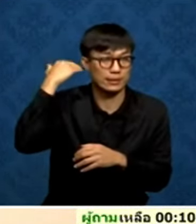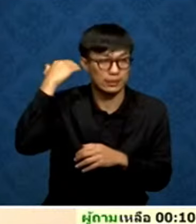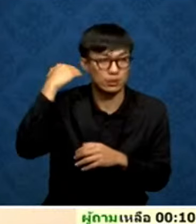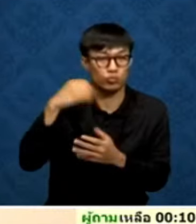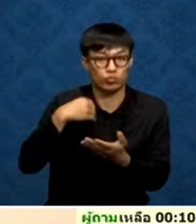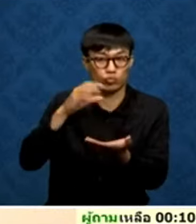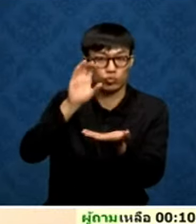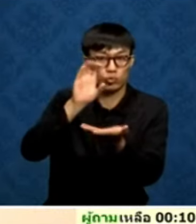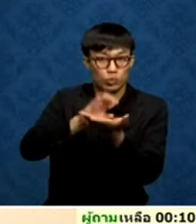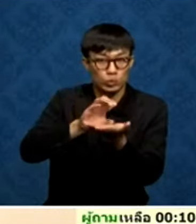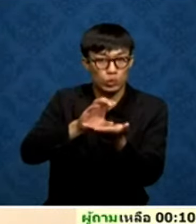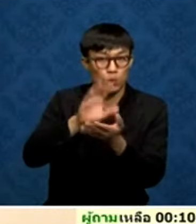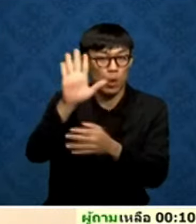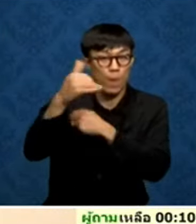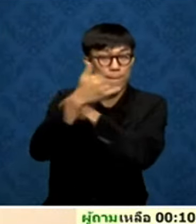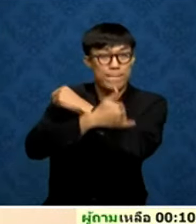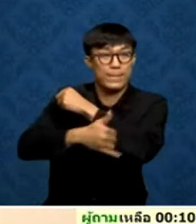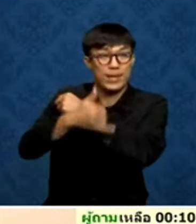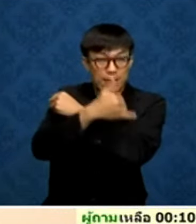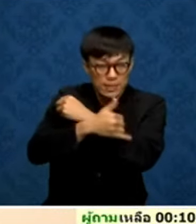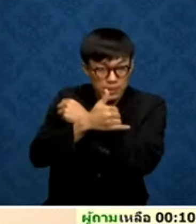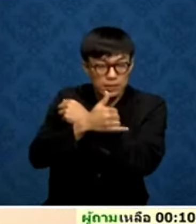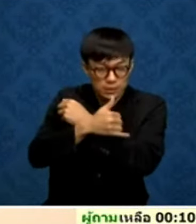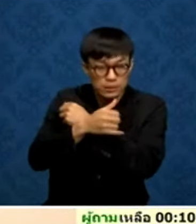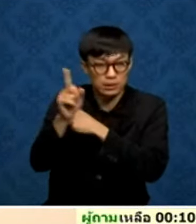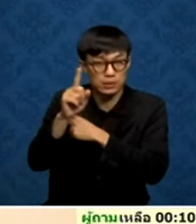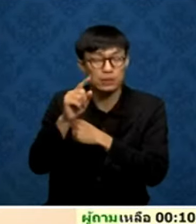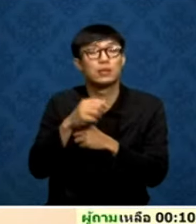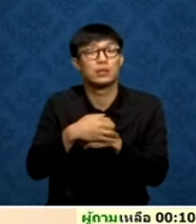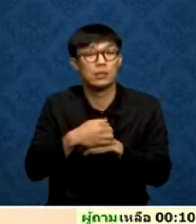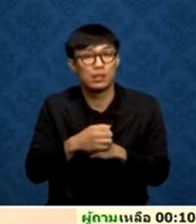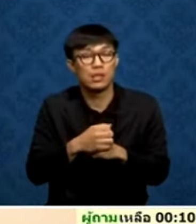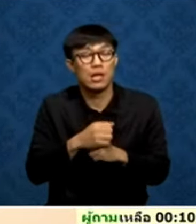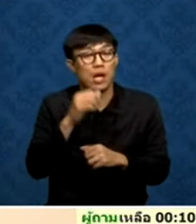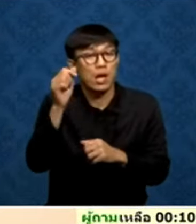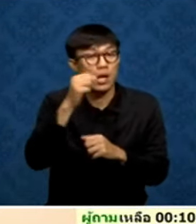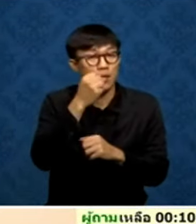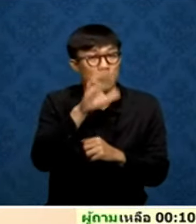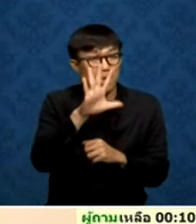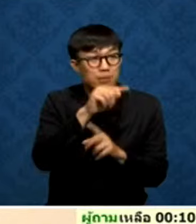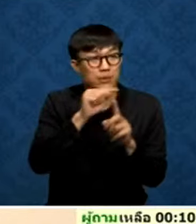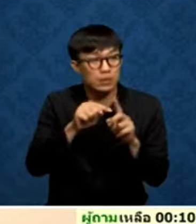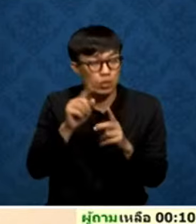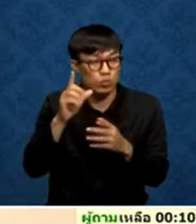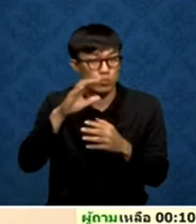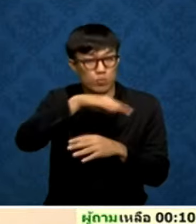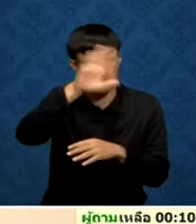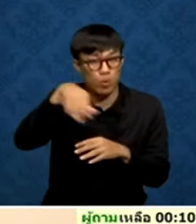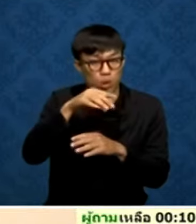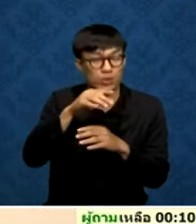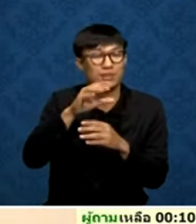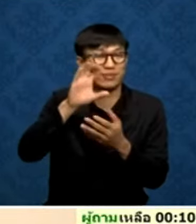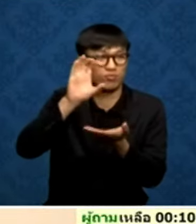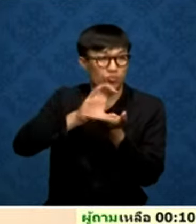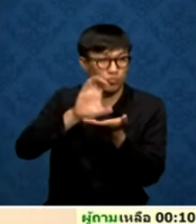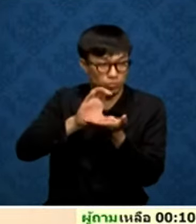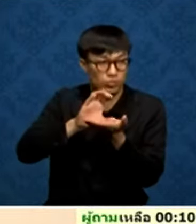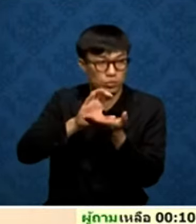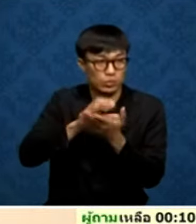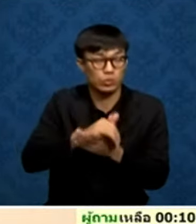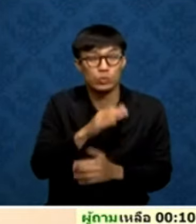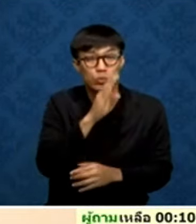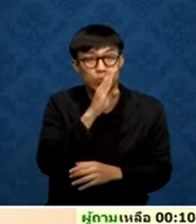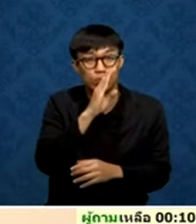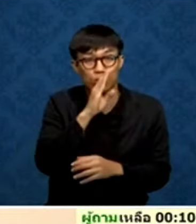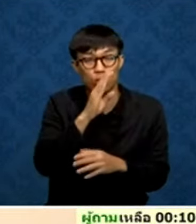งทุนที่มาจากต่างประเทศจริงๆภาษีวิทยาเนี่ย 15% เท่านั้นเองของยอดการลงทุนทั้งหมดแต่ถ้าเรามาดูแล้วหลังจากเสร็จแ